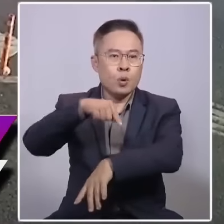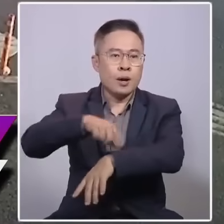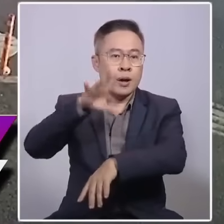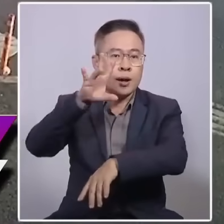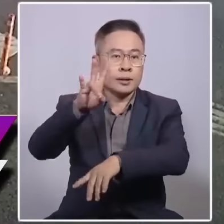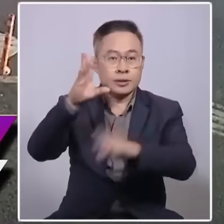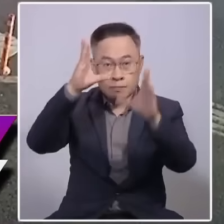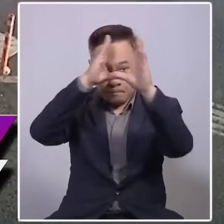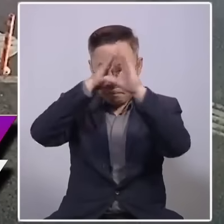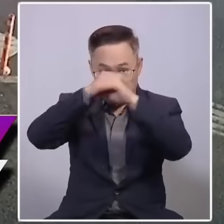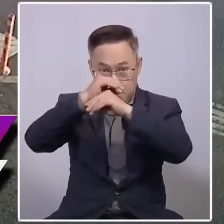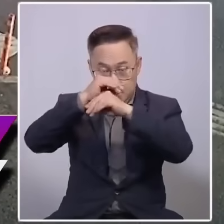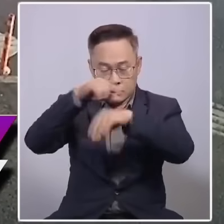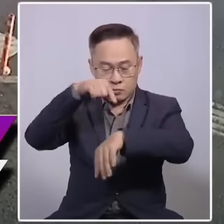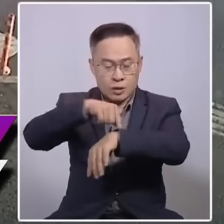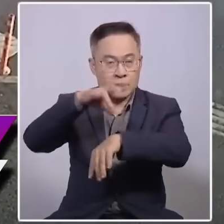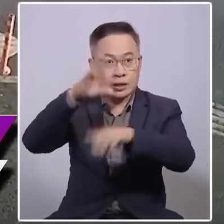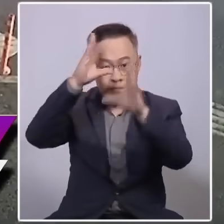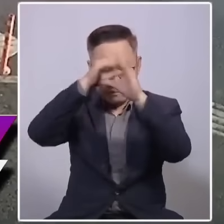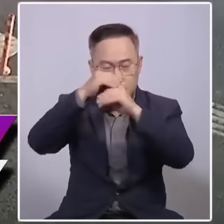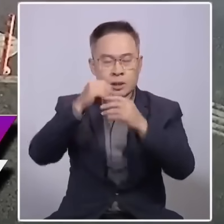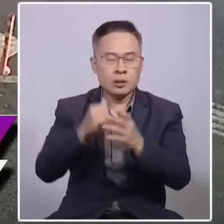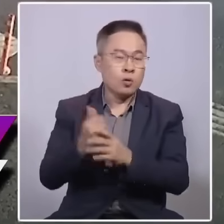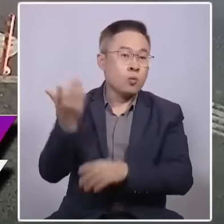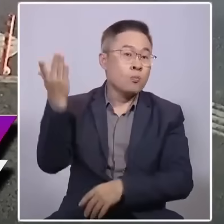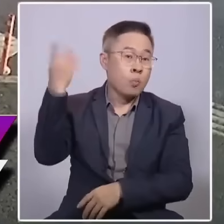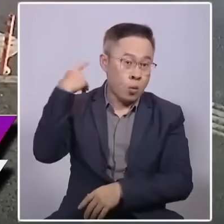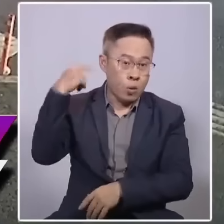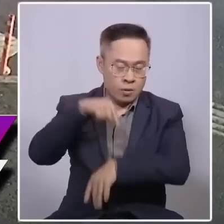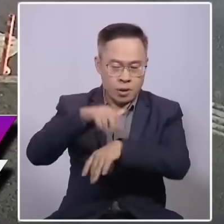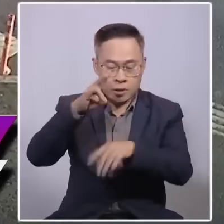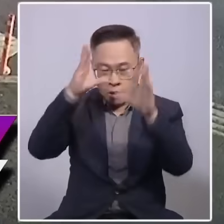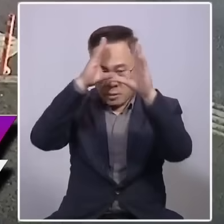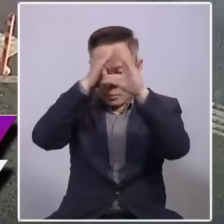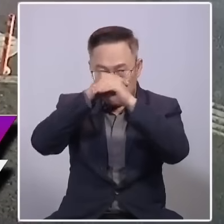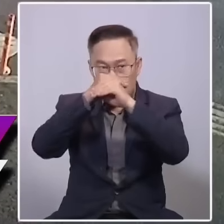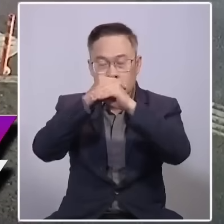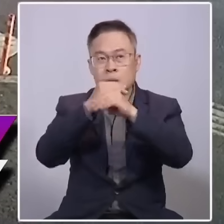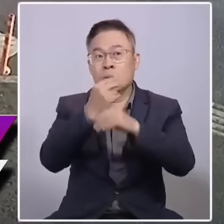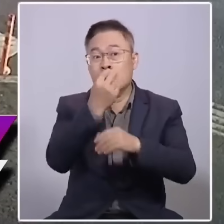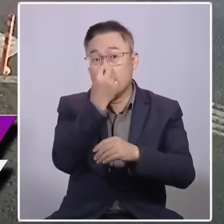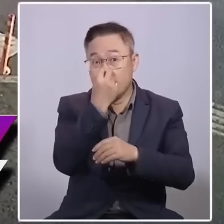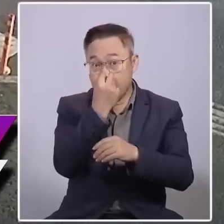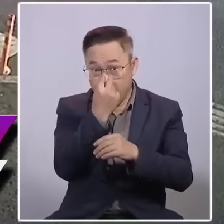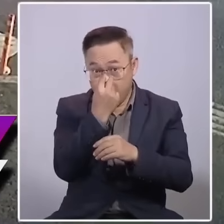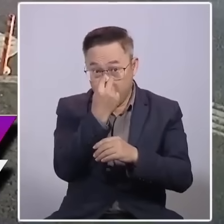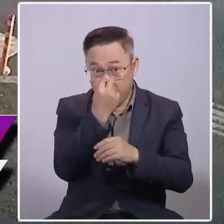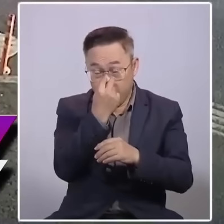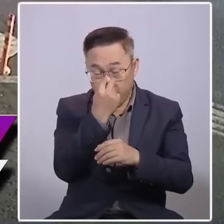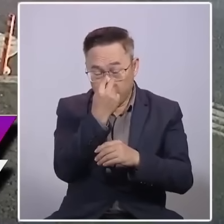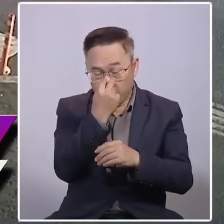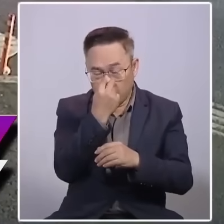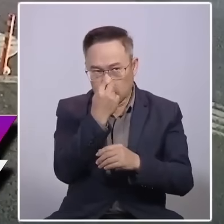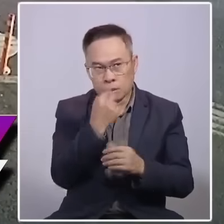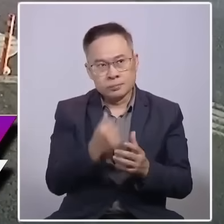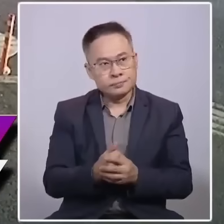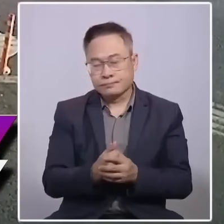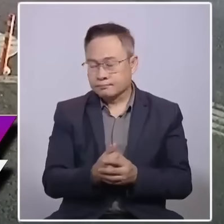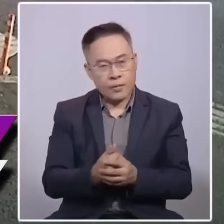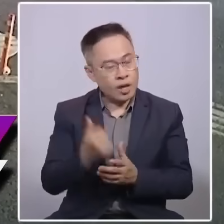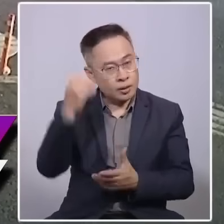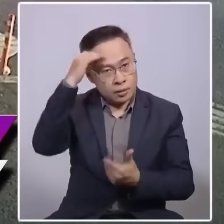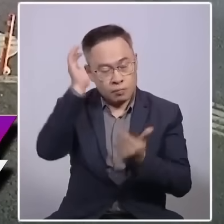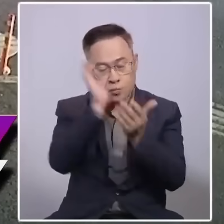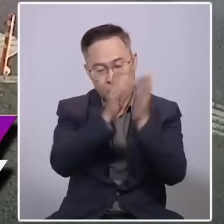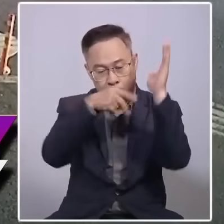นก็เมื่อคืนที่ผ่านมานะคะออกมาแล้วค่ะเจ้าหน้าที่ก็คุมตัวนะคะทั้ง 2คนเพื่อนำส่งตำรวจ